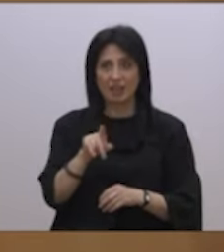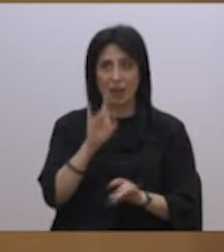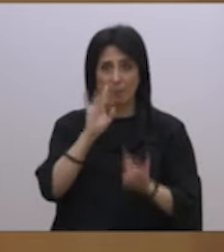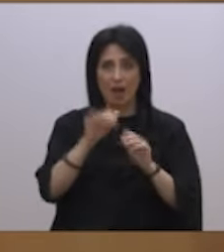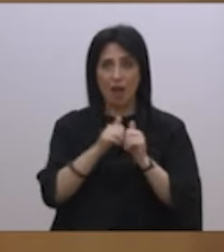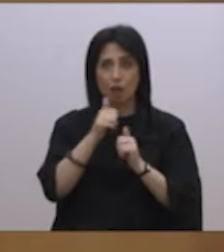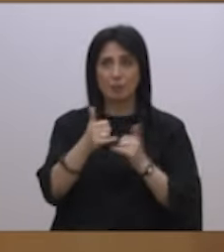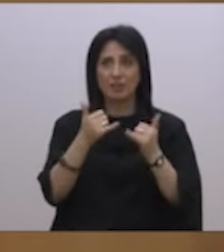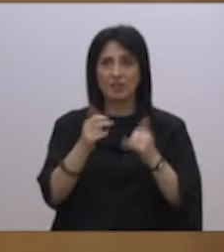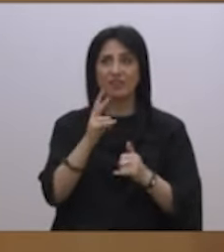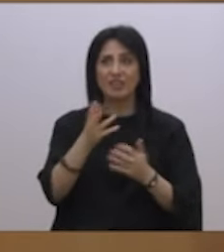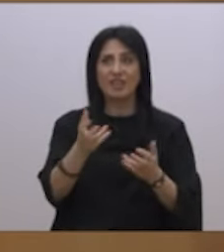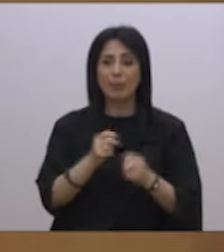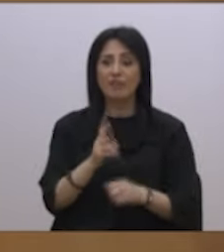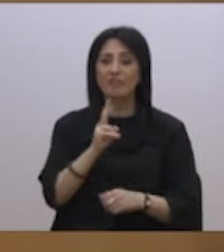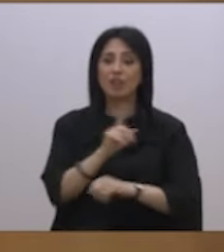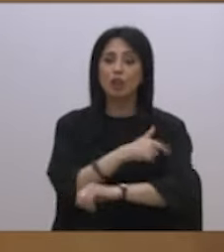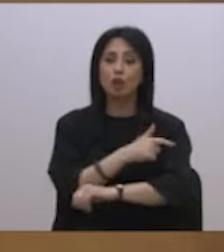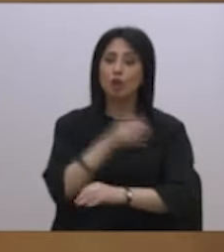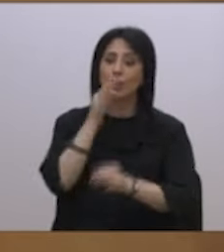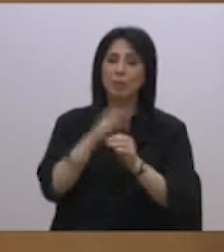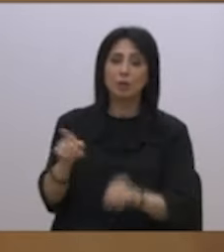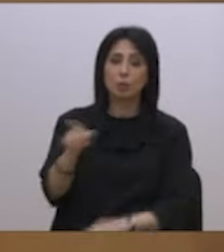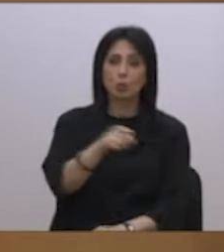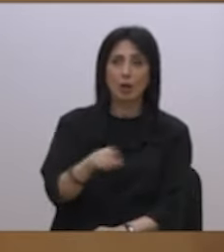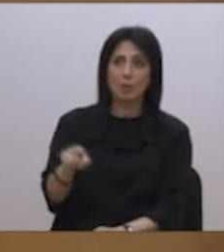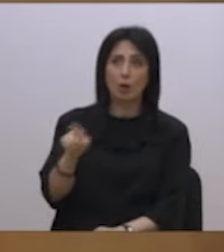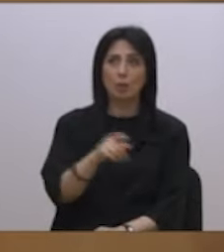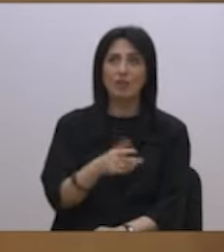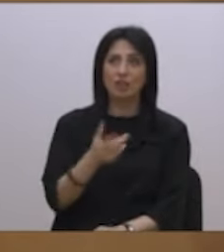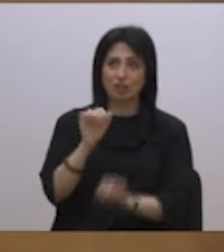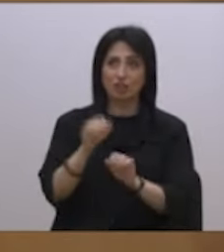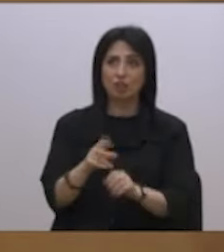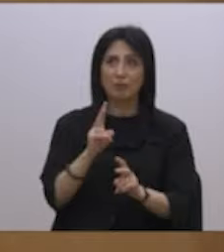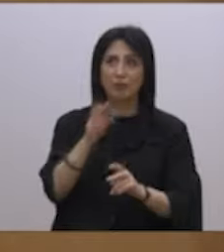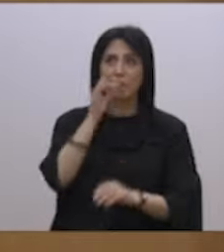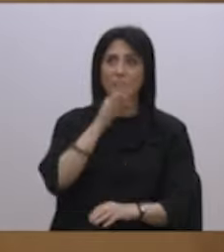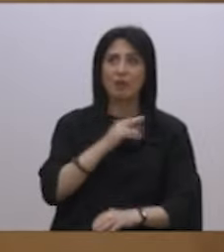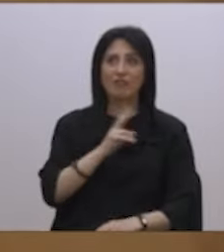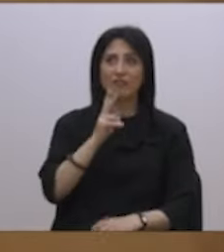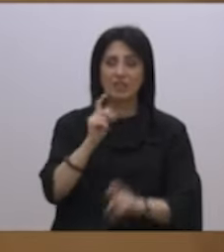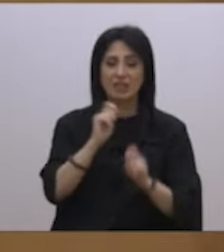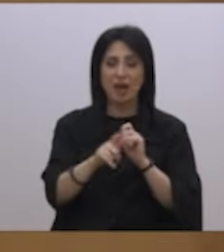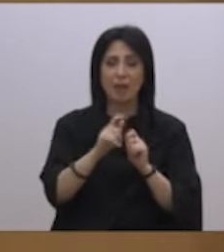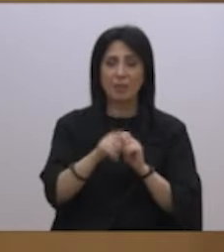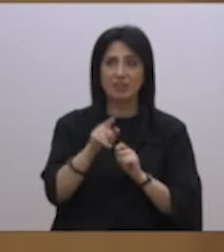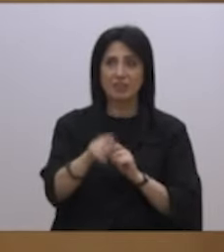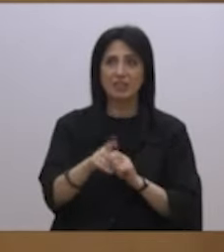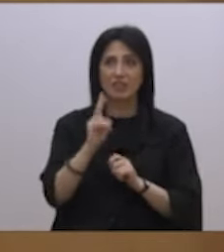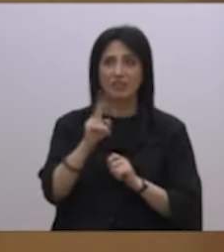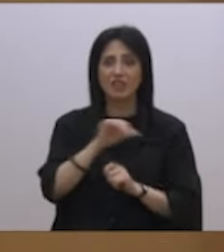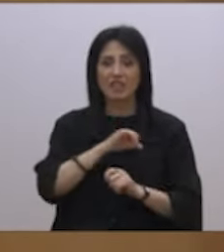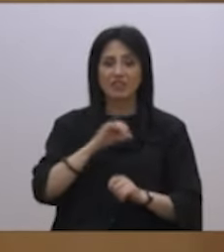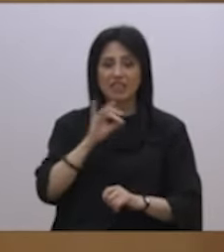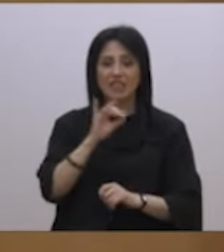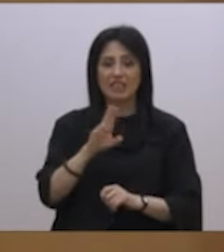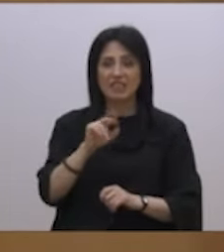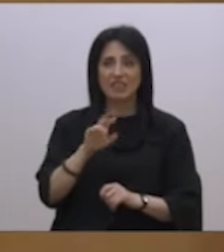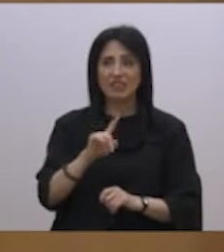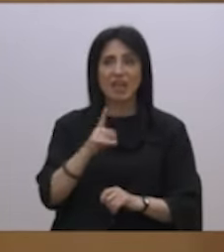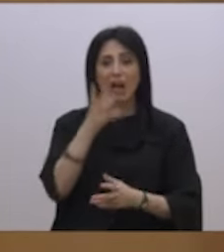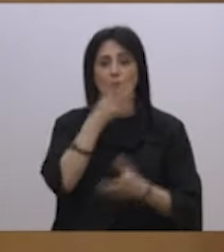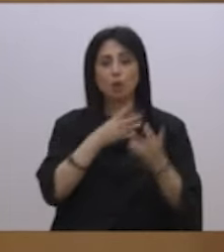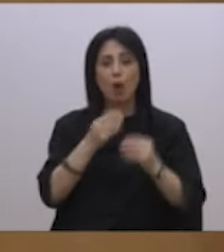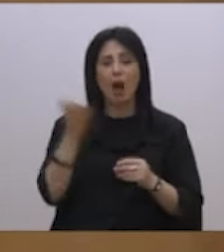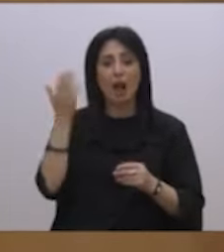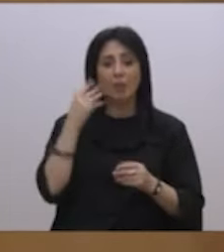ეხლა დღეს, ვინ იღებს, რომელი დონორი იღებს ამაზე პასუხისგებლობას? თუ შეიძლება ვიღაცამ გაქცეს პასუხი, ვინც აფინანსებს ან იმან, ან თავად ისედმა, არატო გააყალბეს